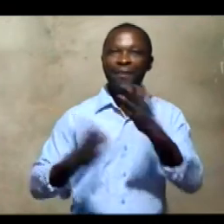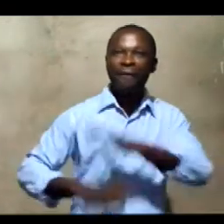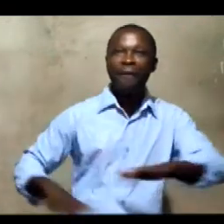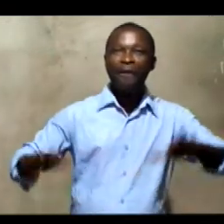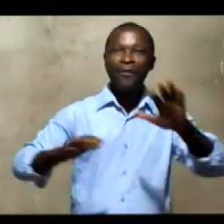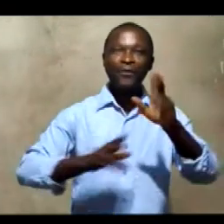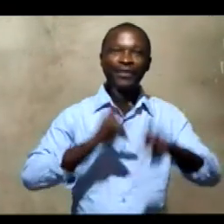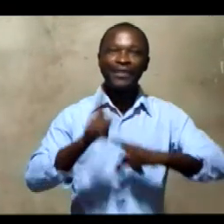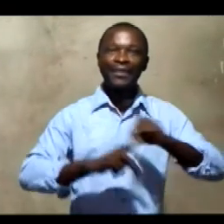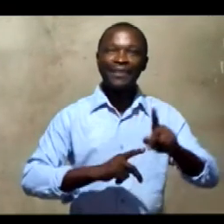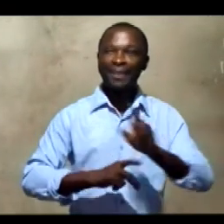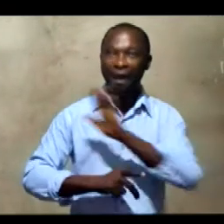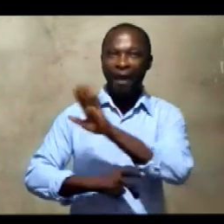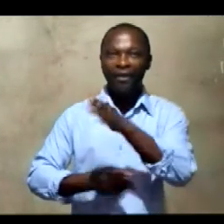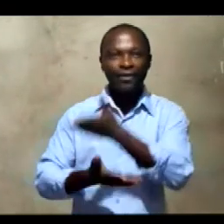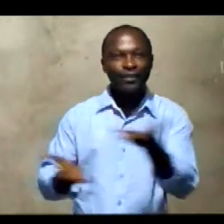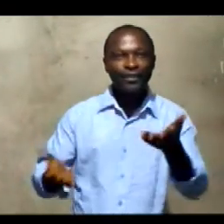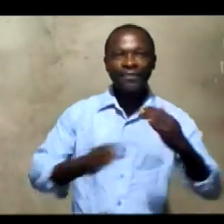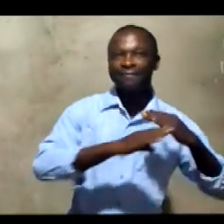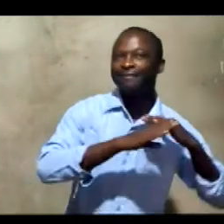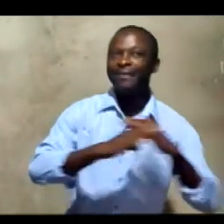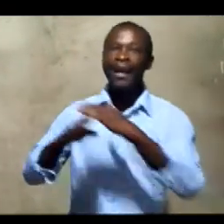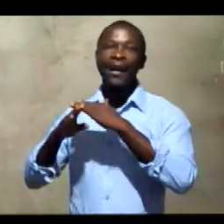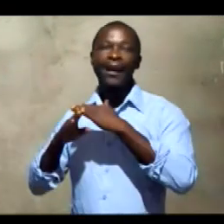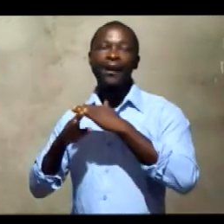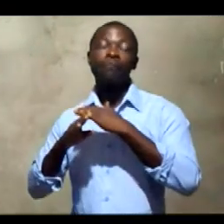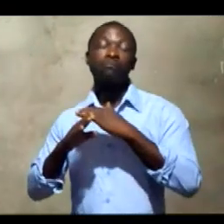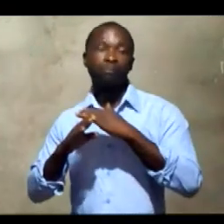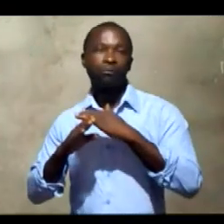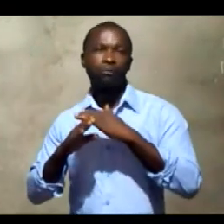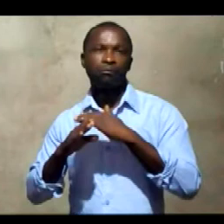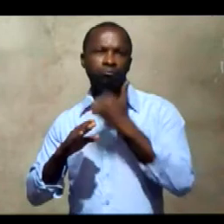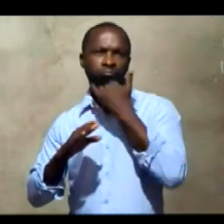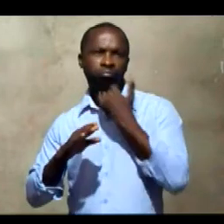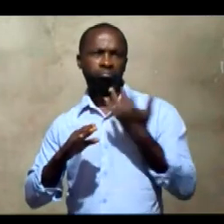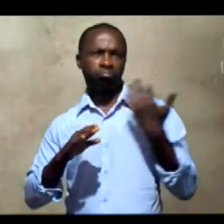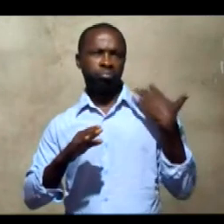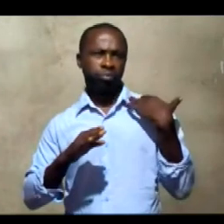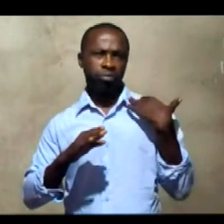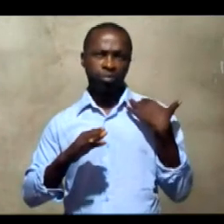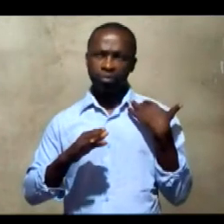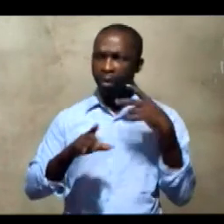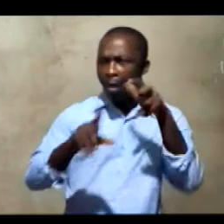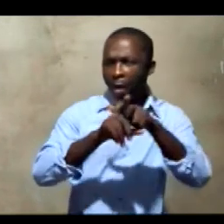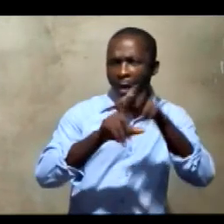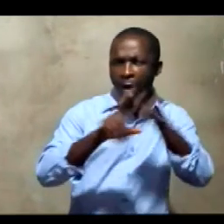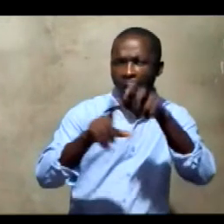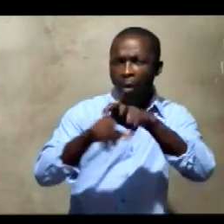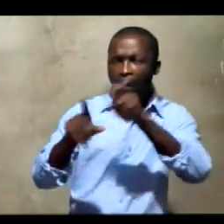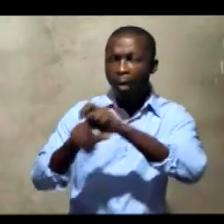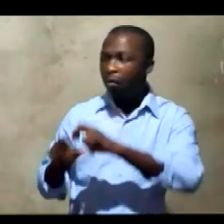sujets camerounais et 1 béninois, expérimentés dans la cybercriminalité sur les réseaux sociaux. Ces derniers, qui opèrent